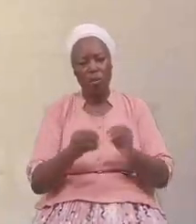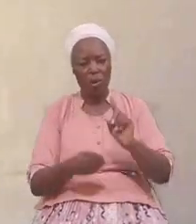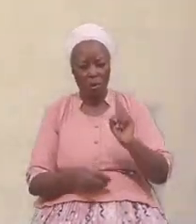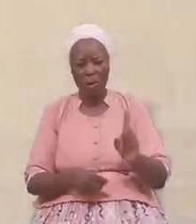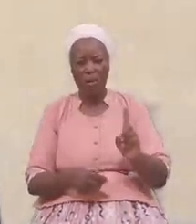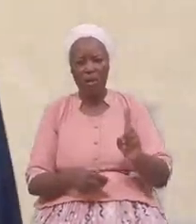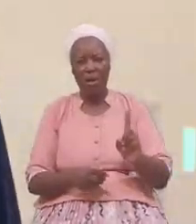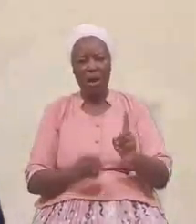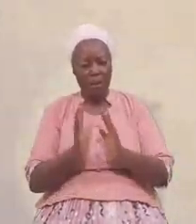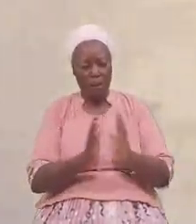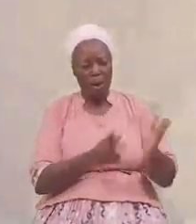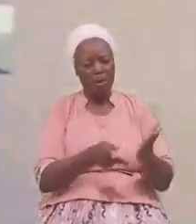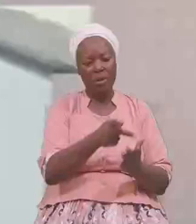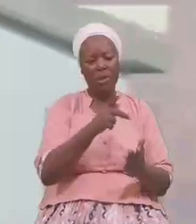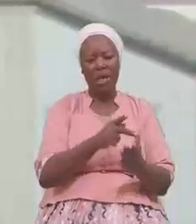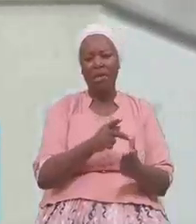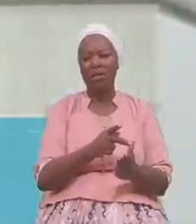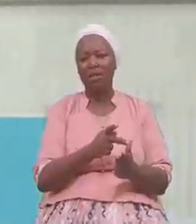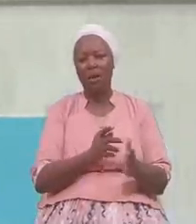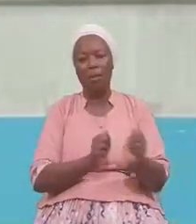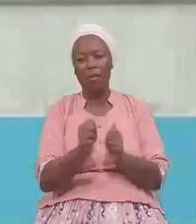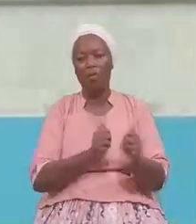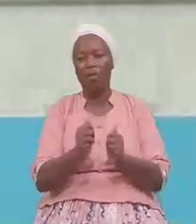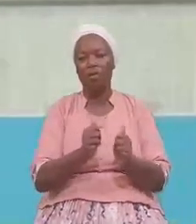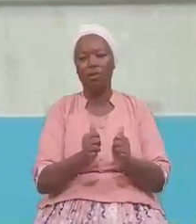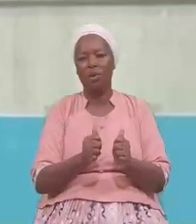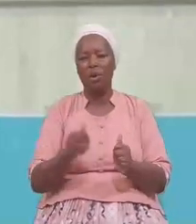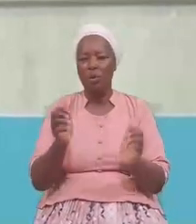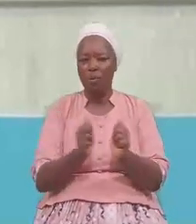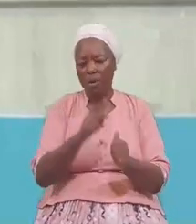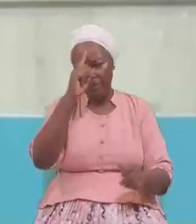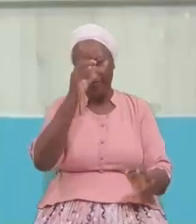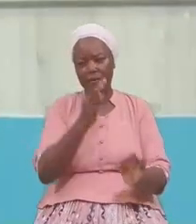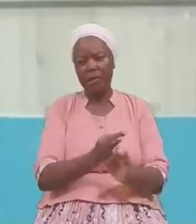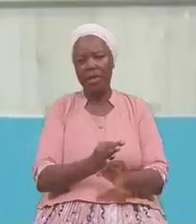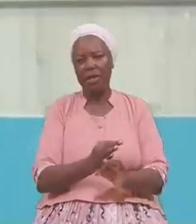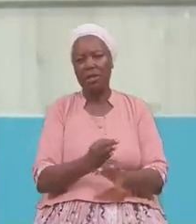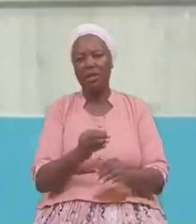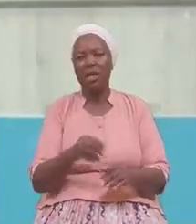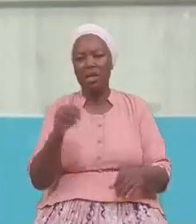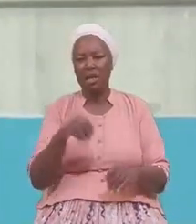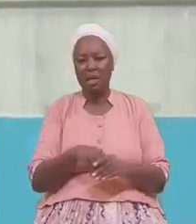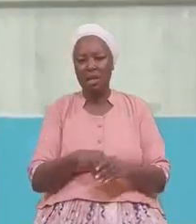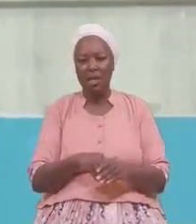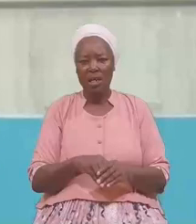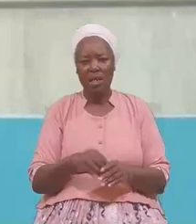la poursuite prioritaire, avec foi en vue de la possession.